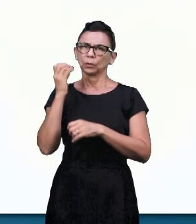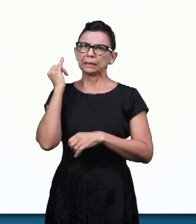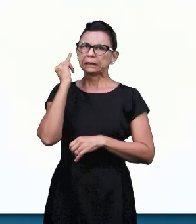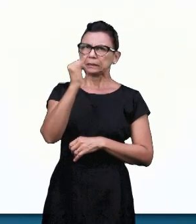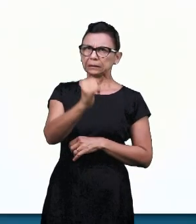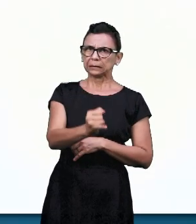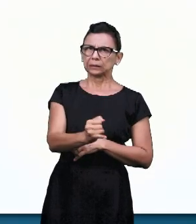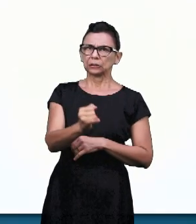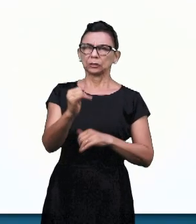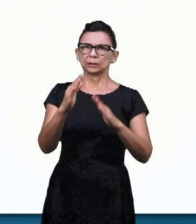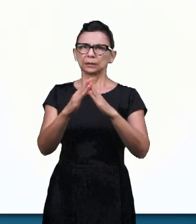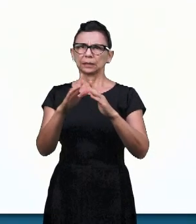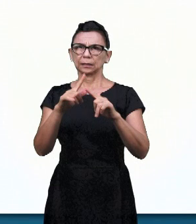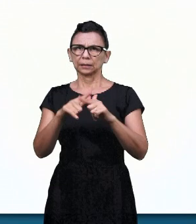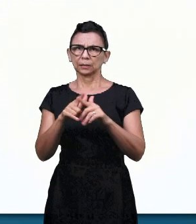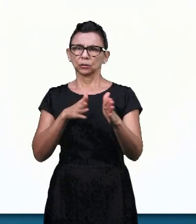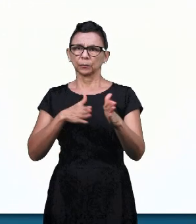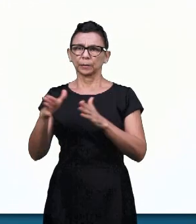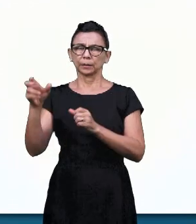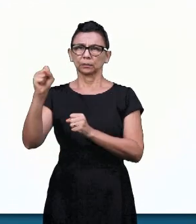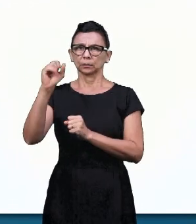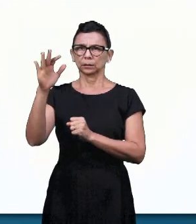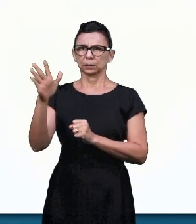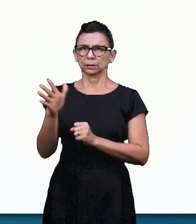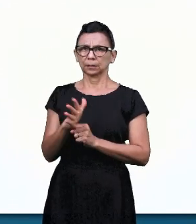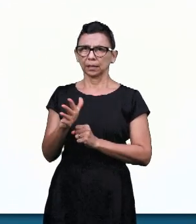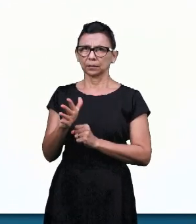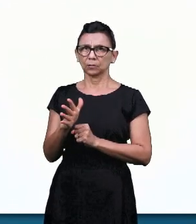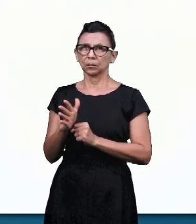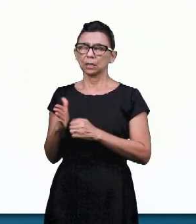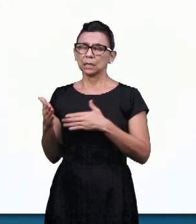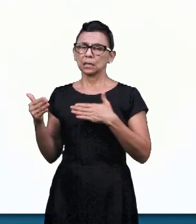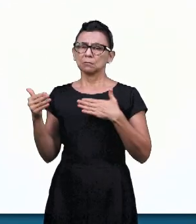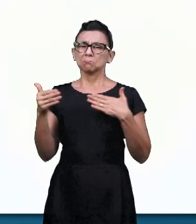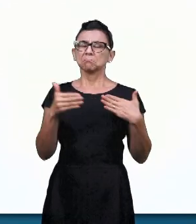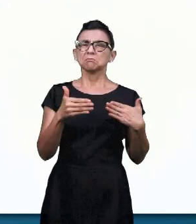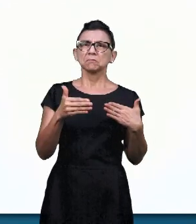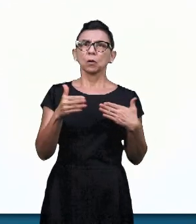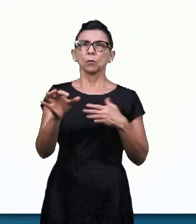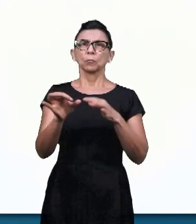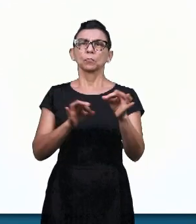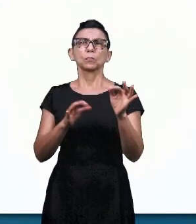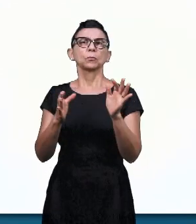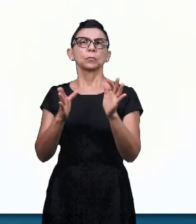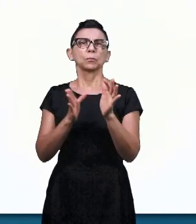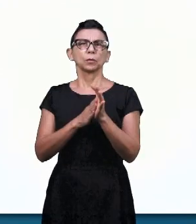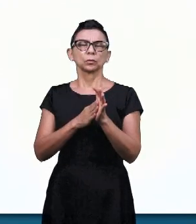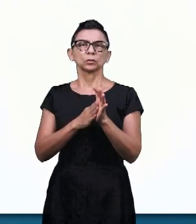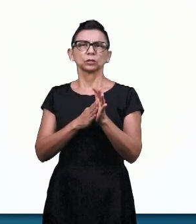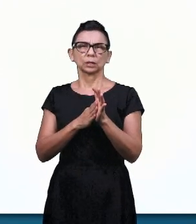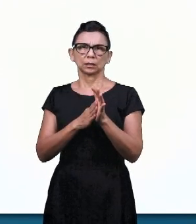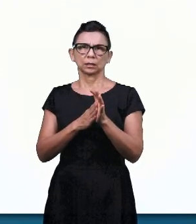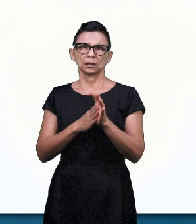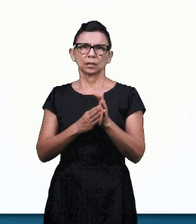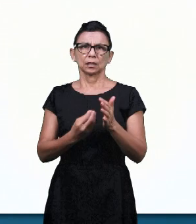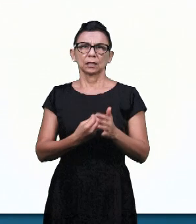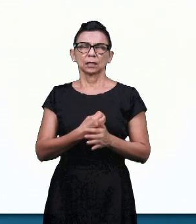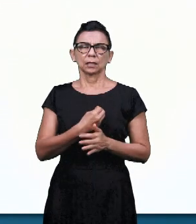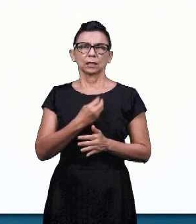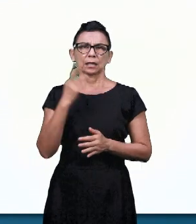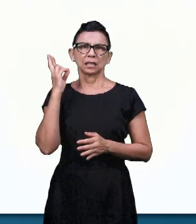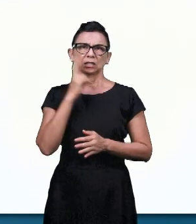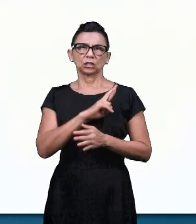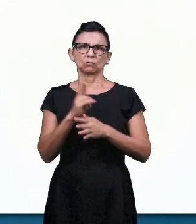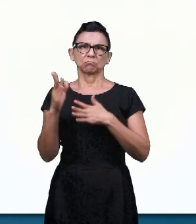dévier du projet en l'amenant à une décadence religieuse. Répondez avec une